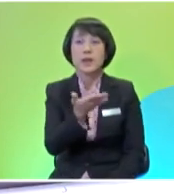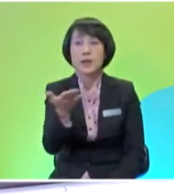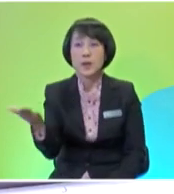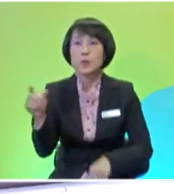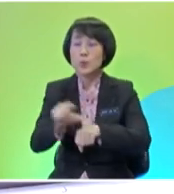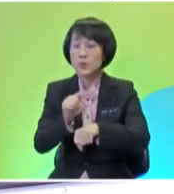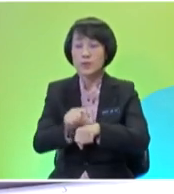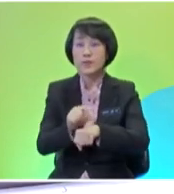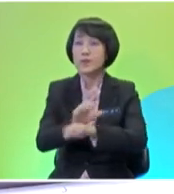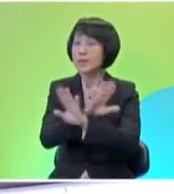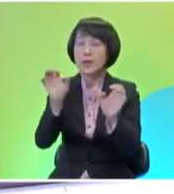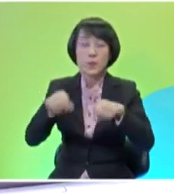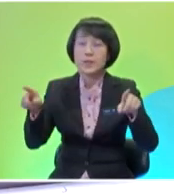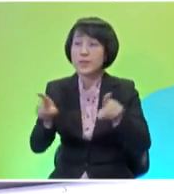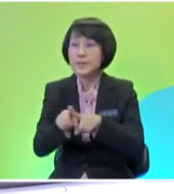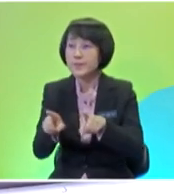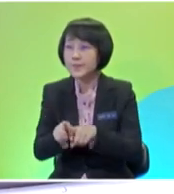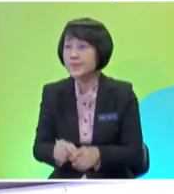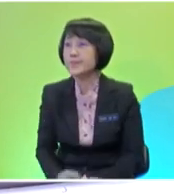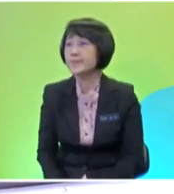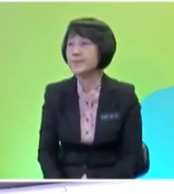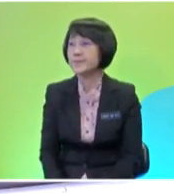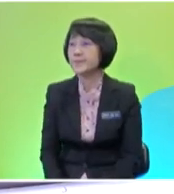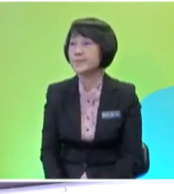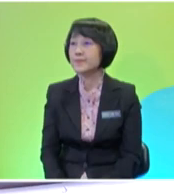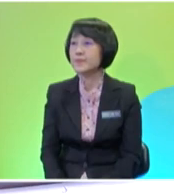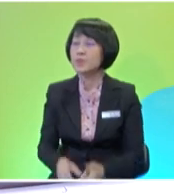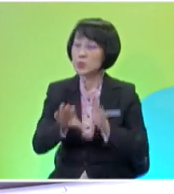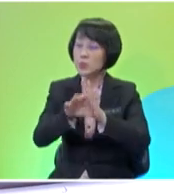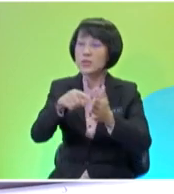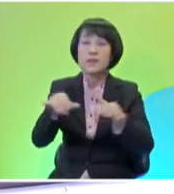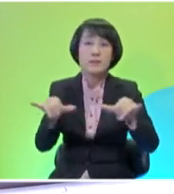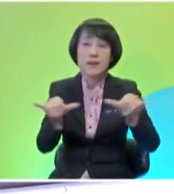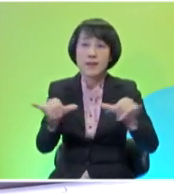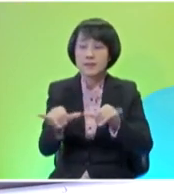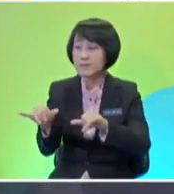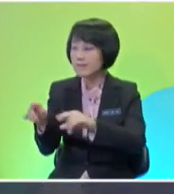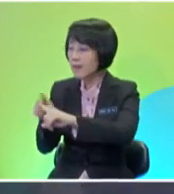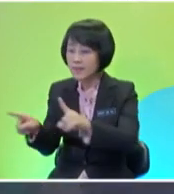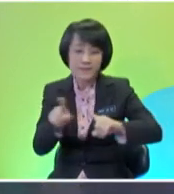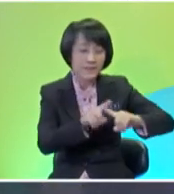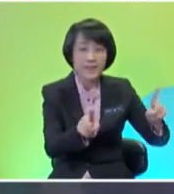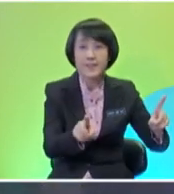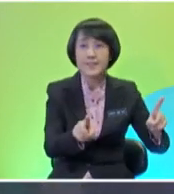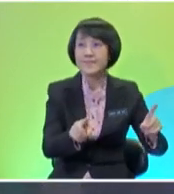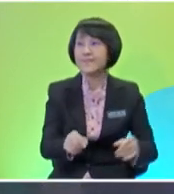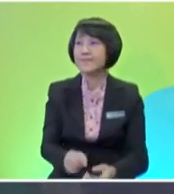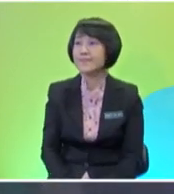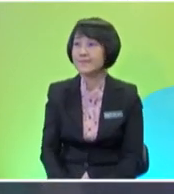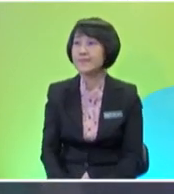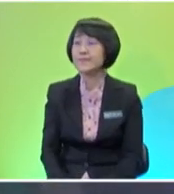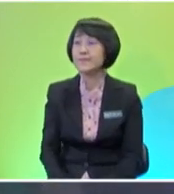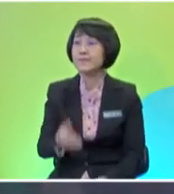tak boleh kata okey kawan dia guna contoh macam saiz yang ni Irfan. Okey, yang ini saiz dia berbeza dengan yang itu. Okey, mungkin buat Impra yang ini lebih daripada